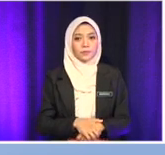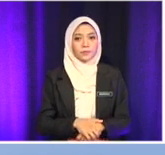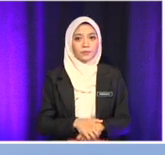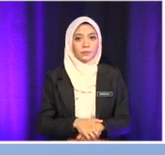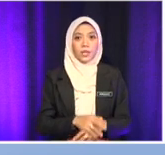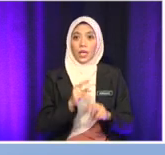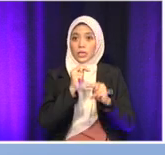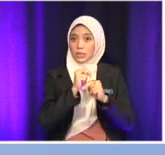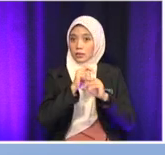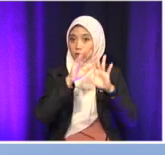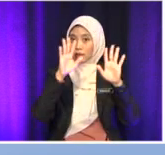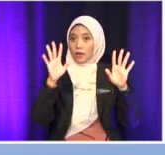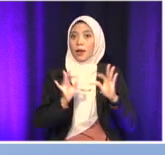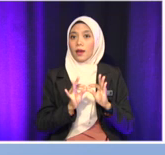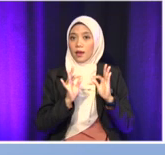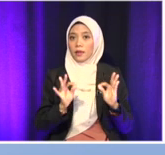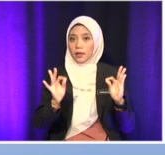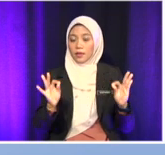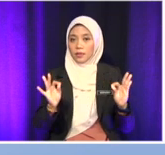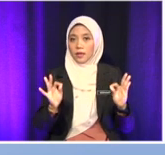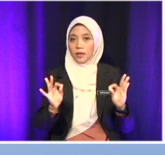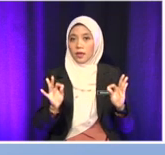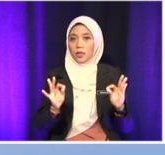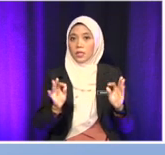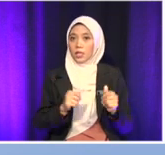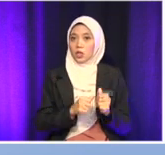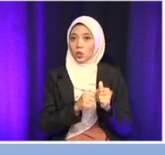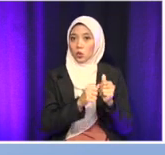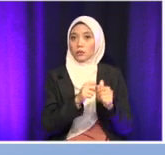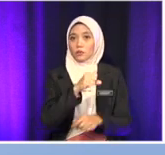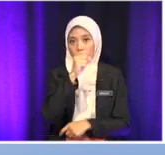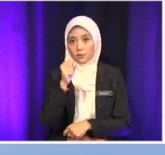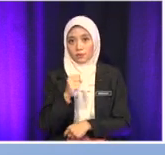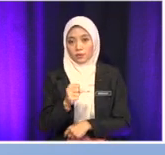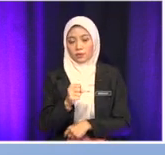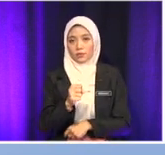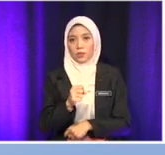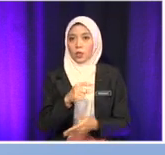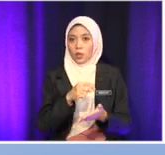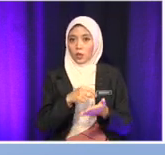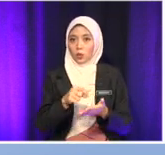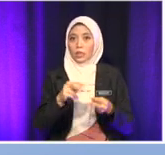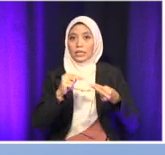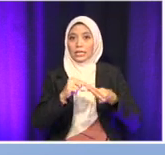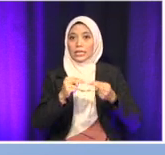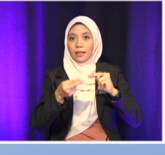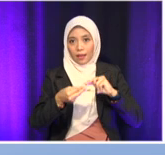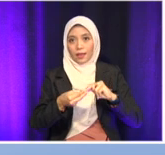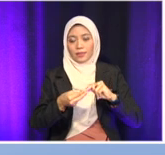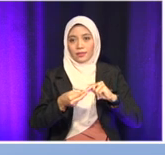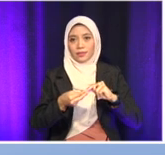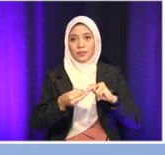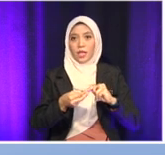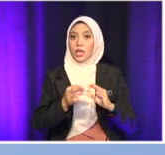menyatakan suasana bagi pernyataan yang diberikan di bawah dan tentukan nilai kebenarannya contoh jika